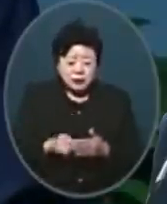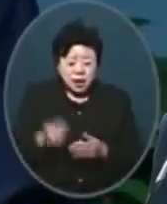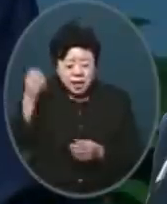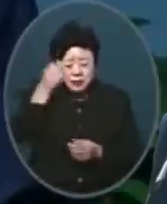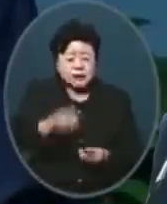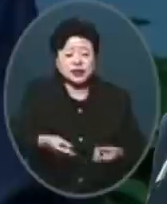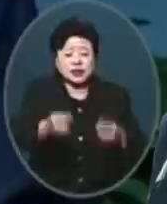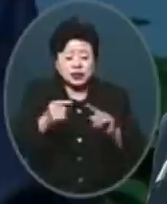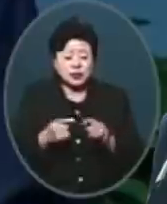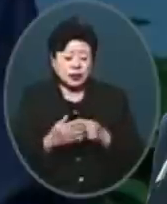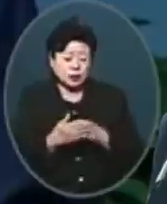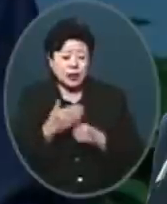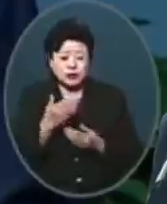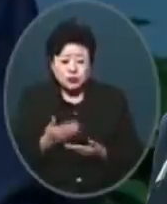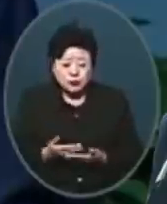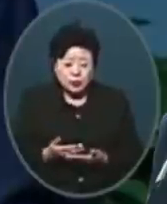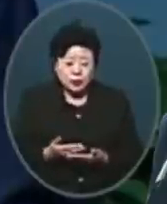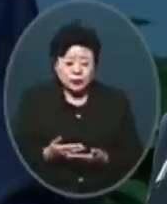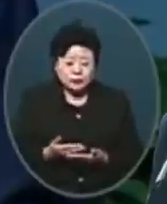성령이 들어와서 도와주심으로